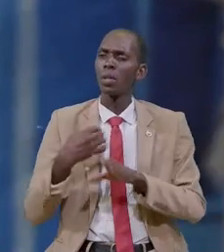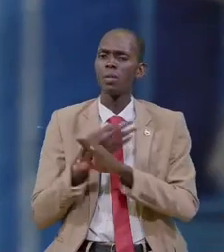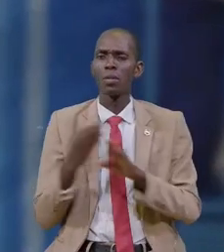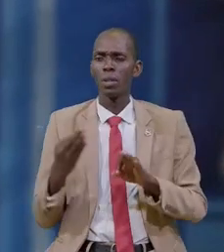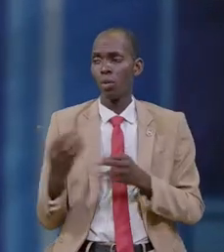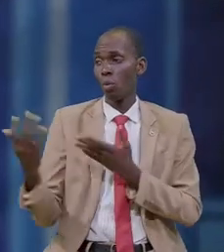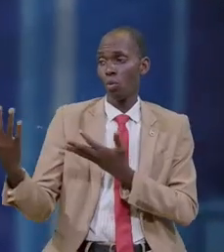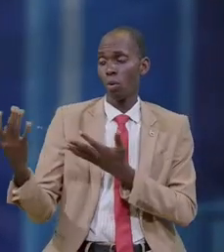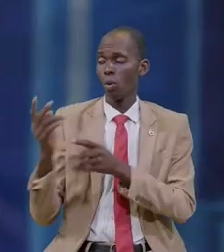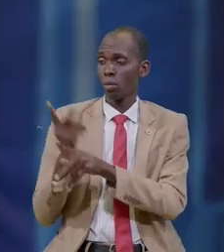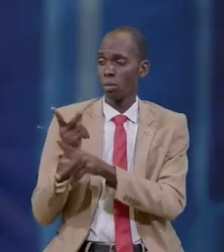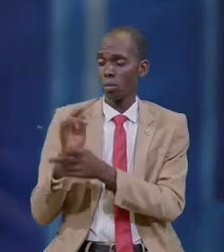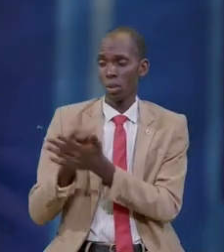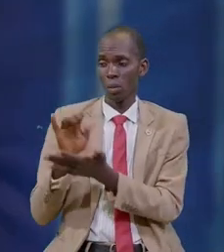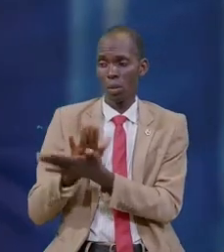vais réfléchir à ça.